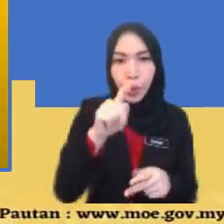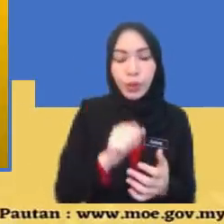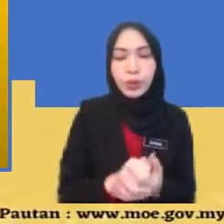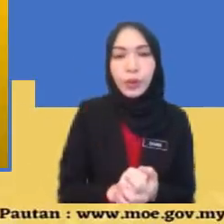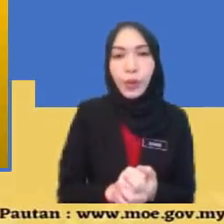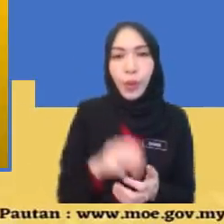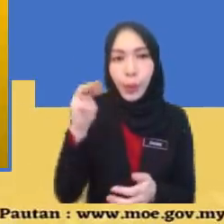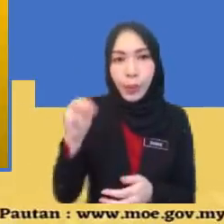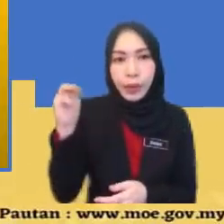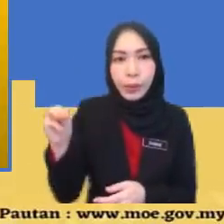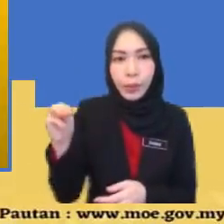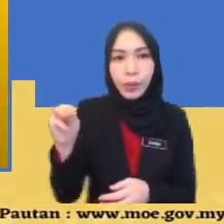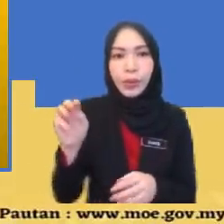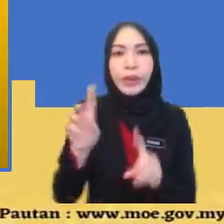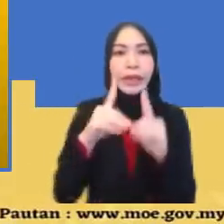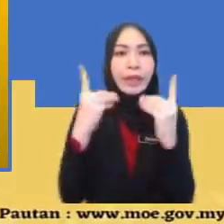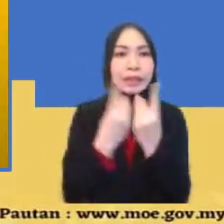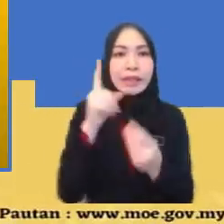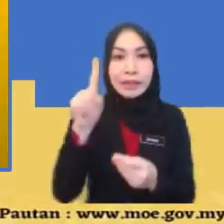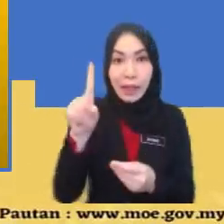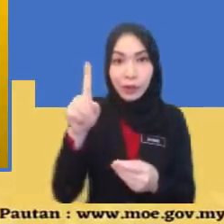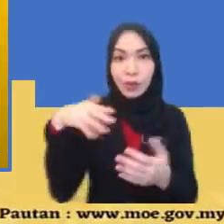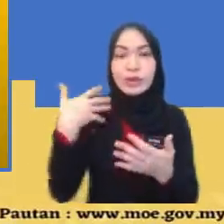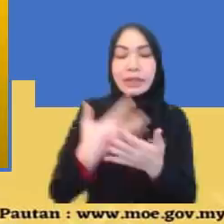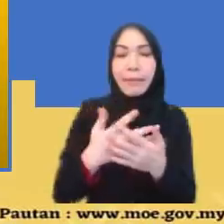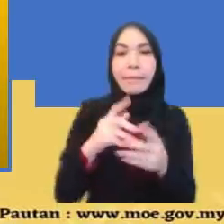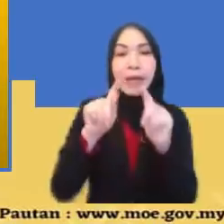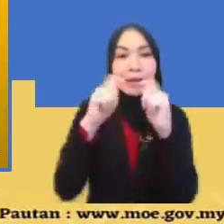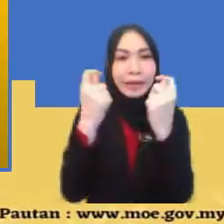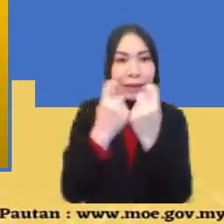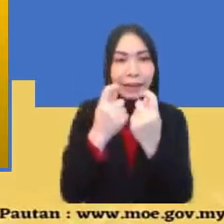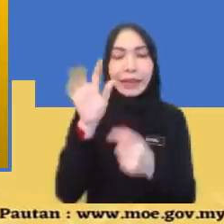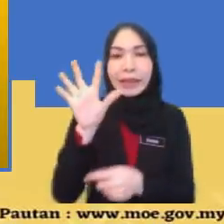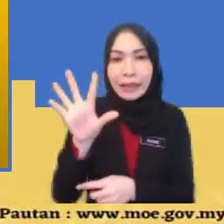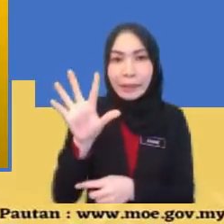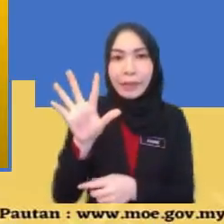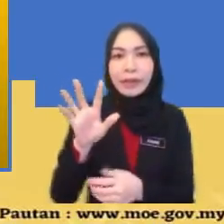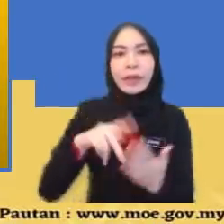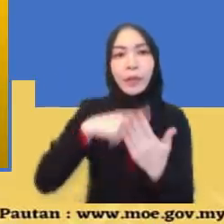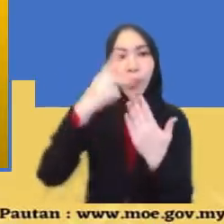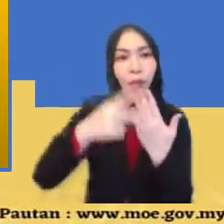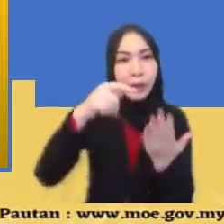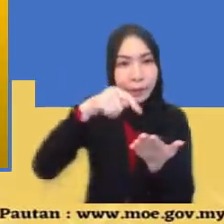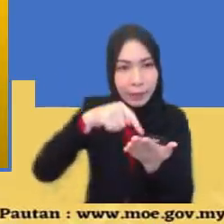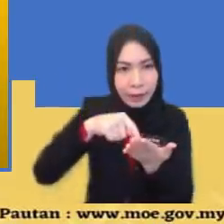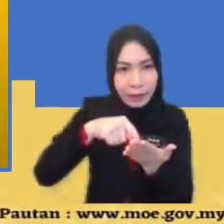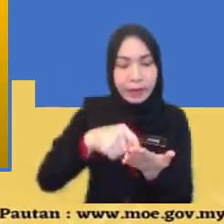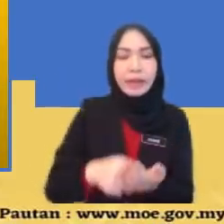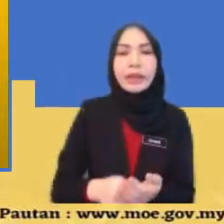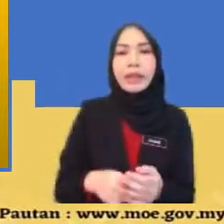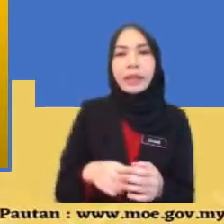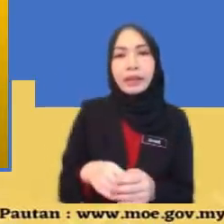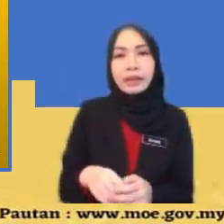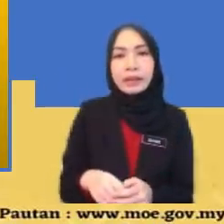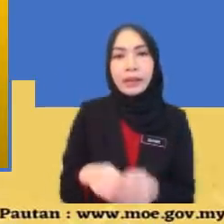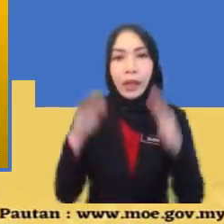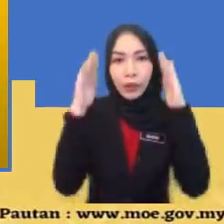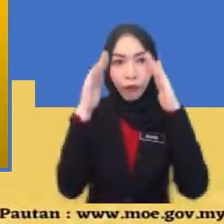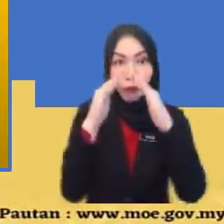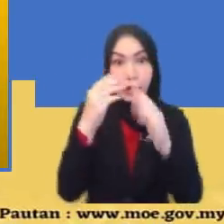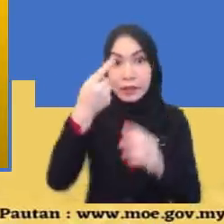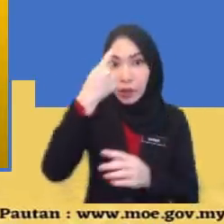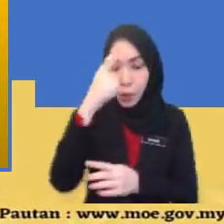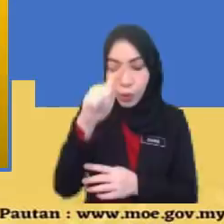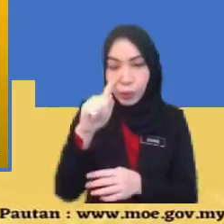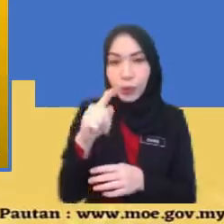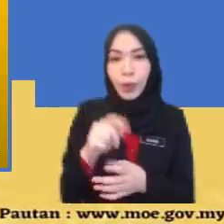murid tahun 13 lah tingkatan 5 program ini secara keseluruhannya juga akan melipatkan